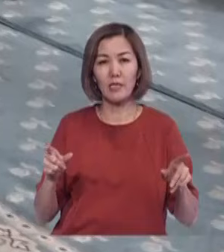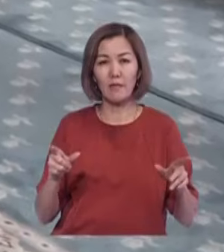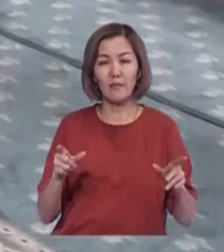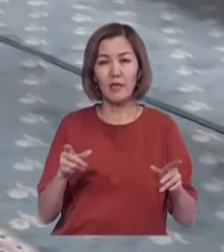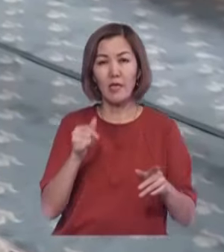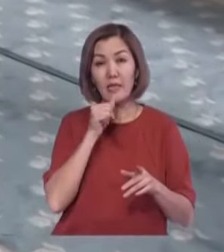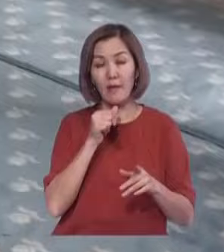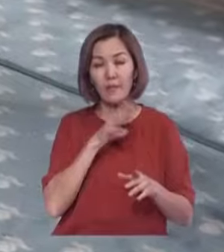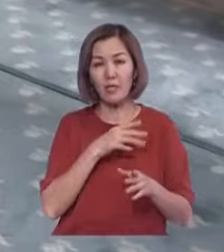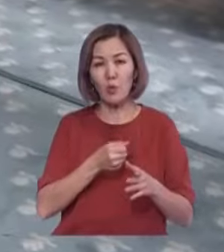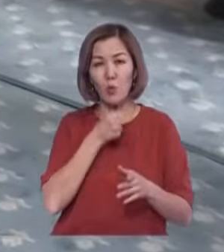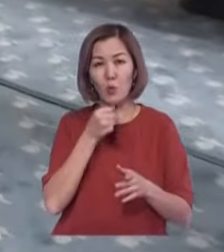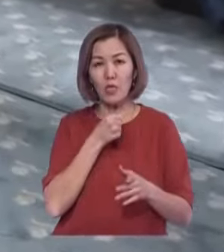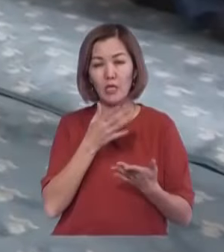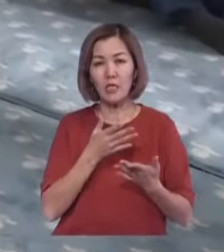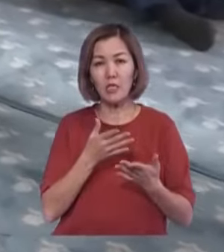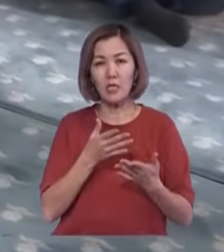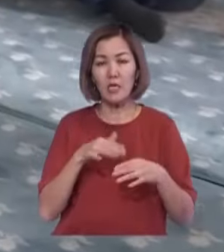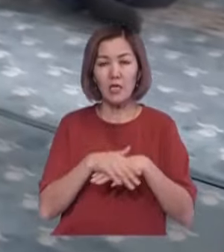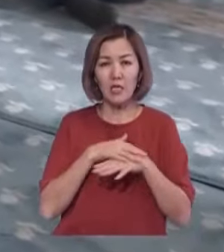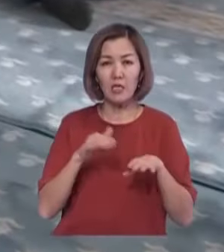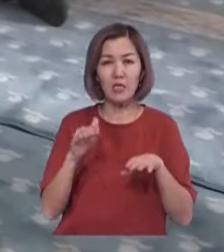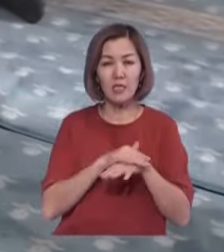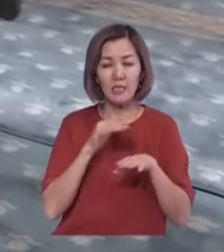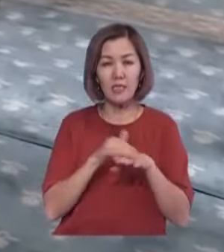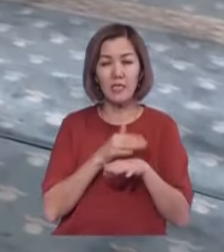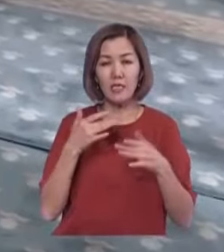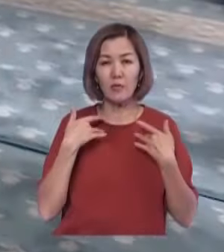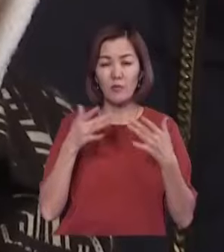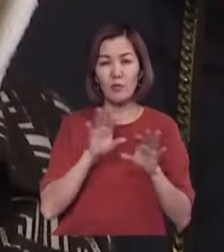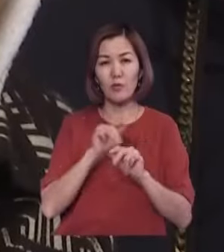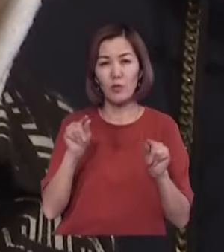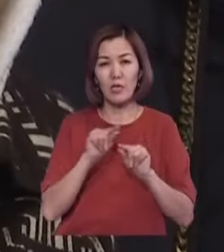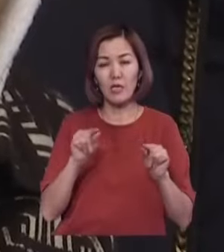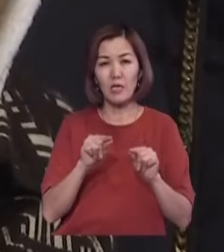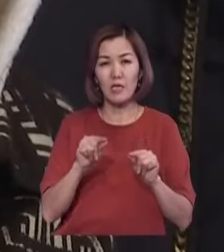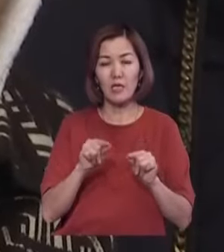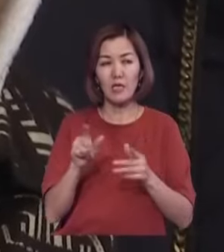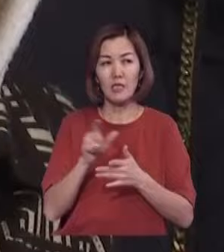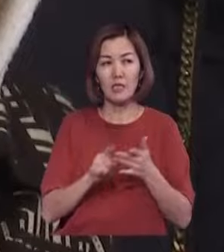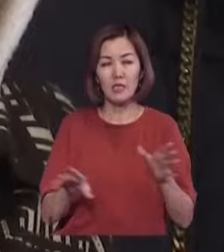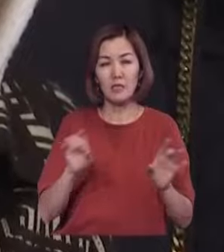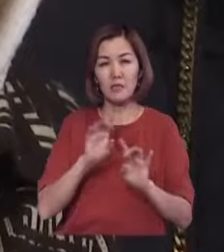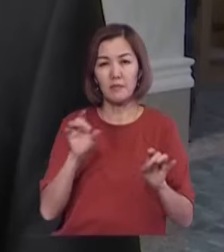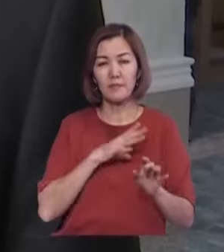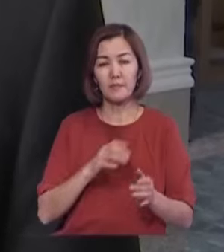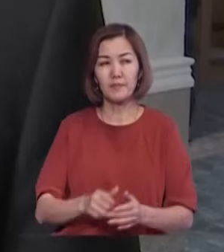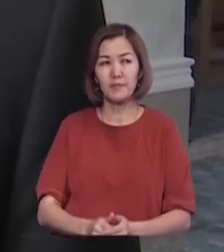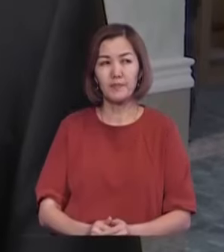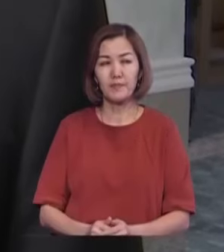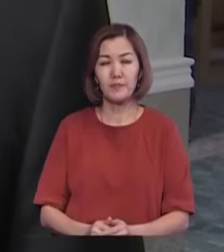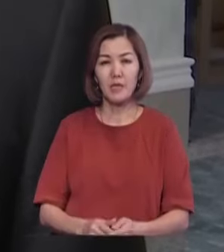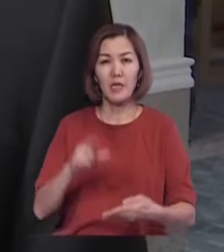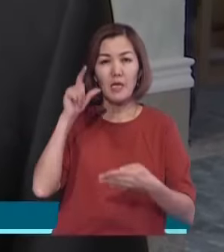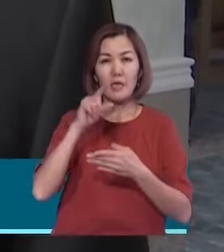дастарханнан дәм татты. Үлкендер жағы ел жұртын ізгілікке үндеді. Жырдан шашу шашқандар да бар.